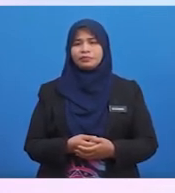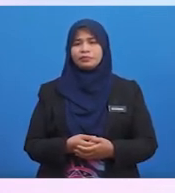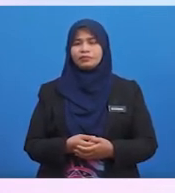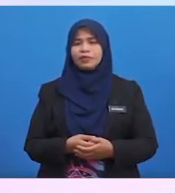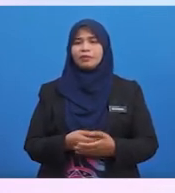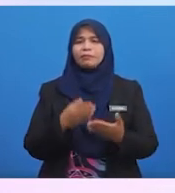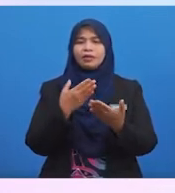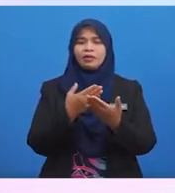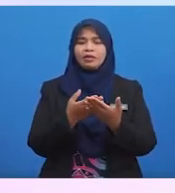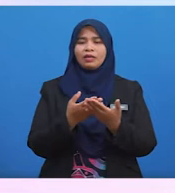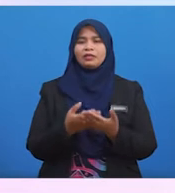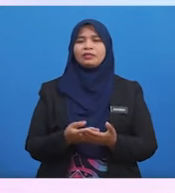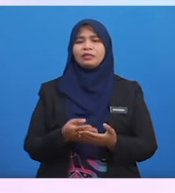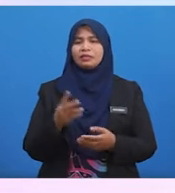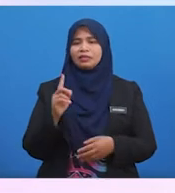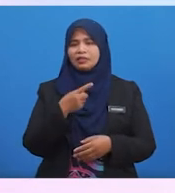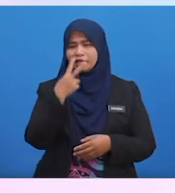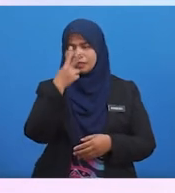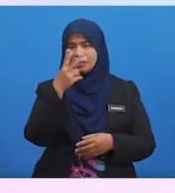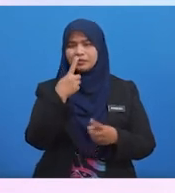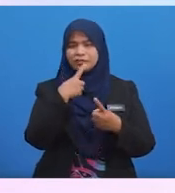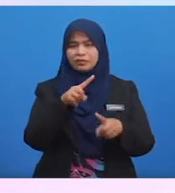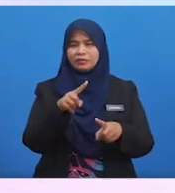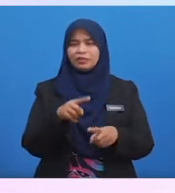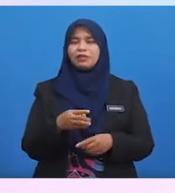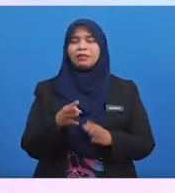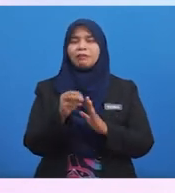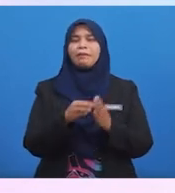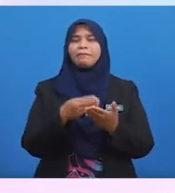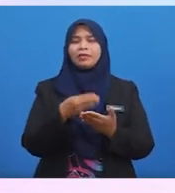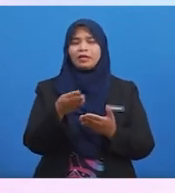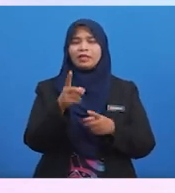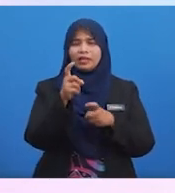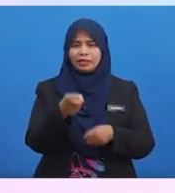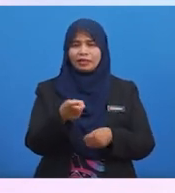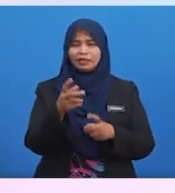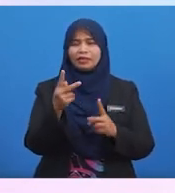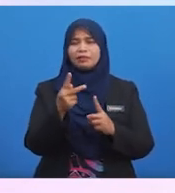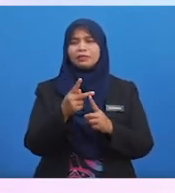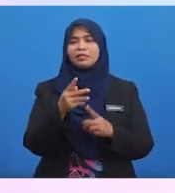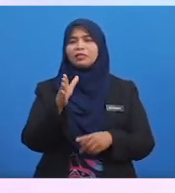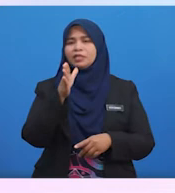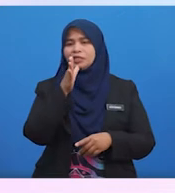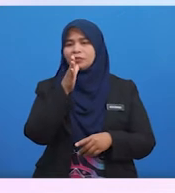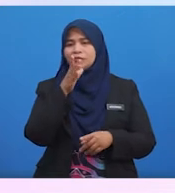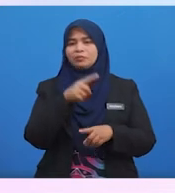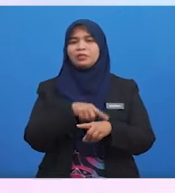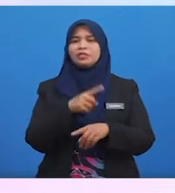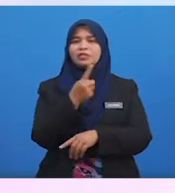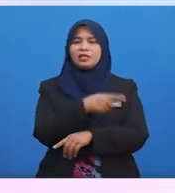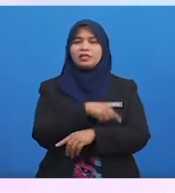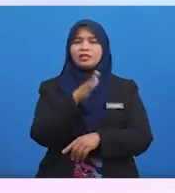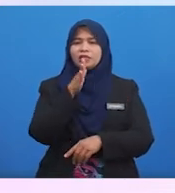baik joongie terlihat jawabannya memberi hadiah kepada Ibu sempurna